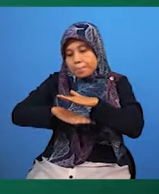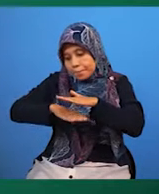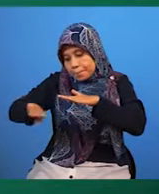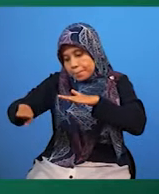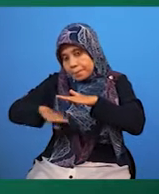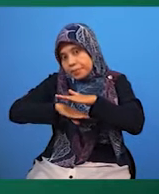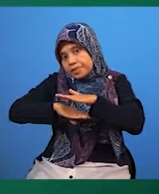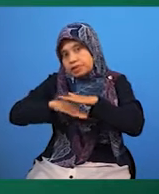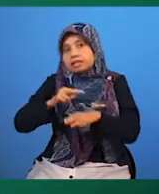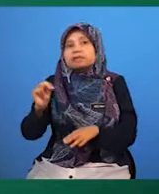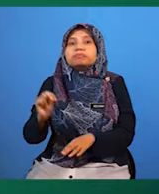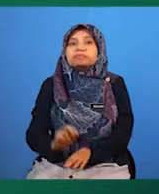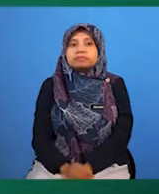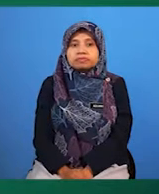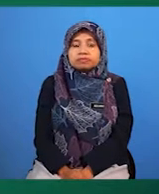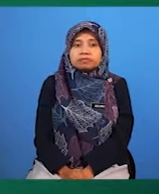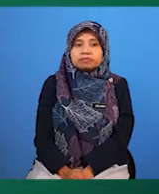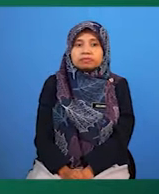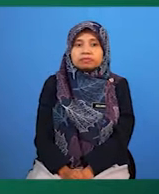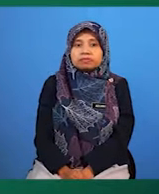ternakan di bahagian pertengahan?